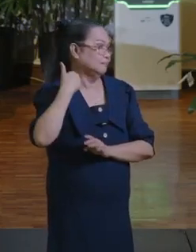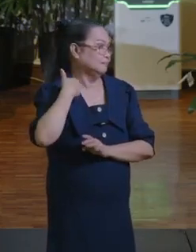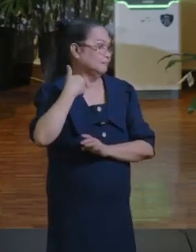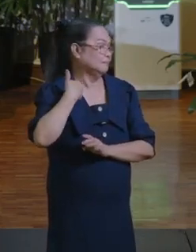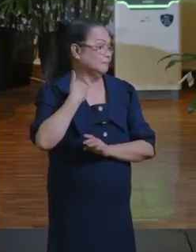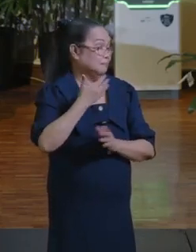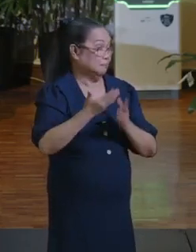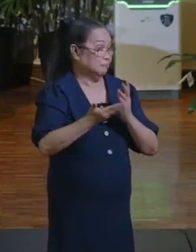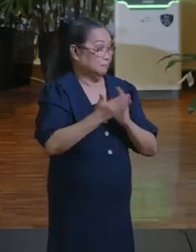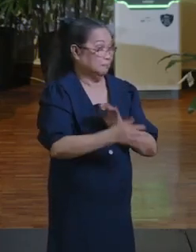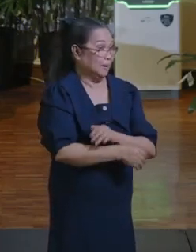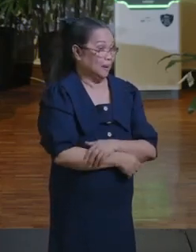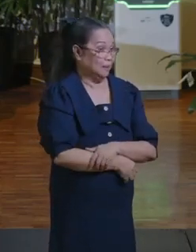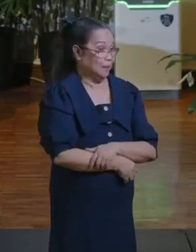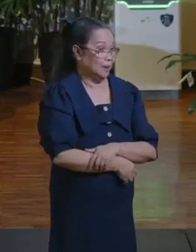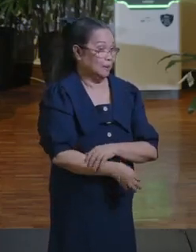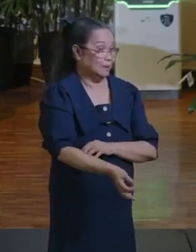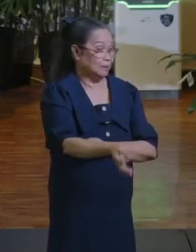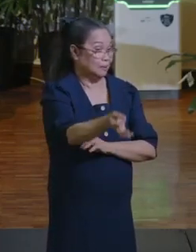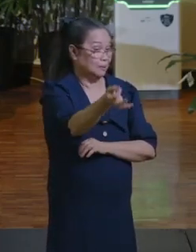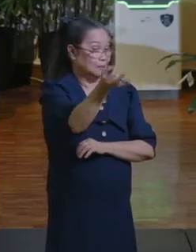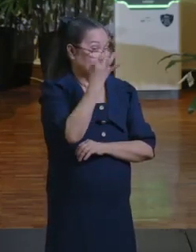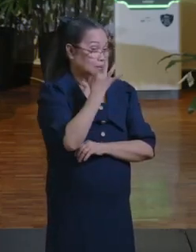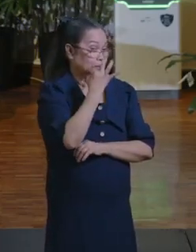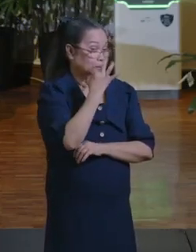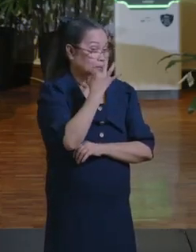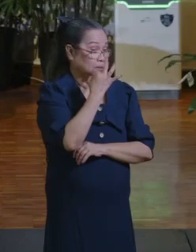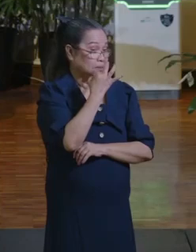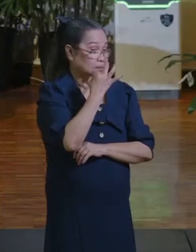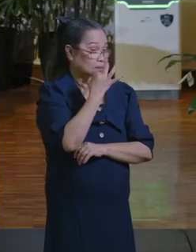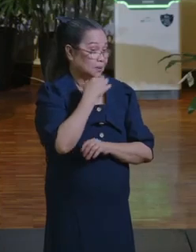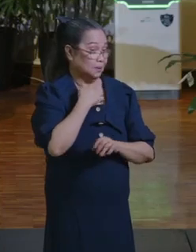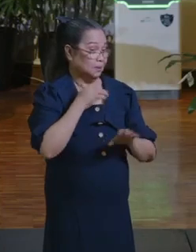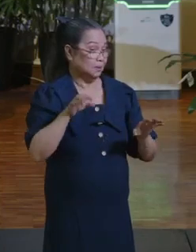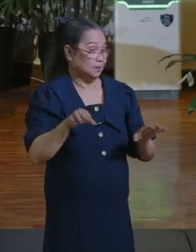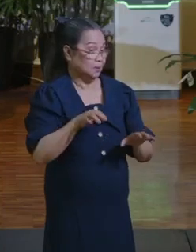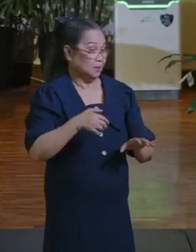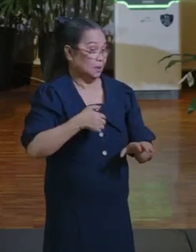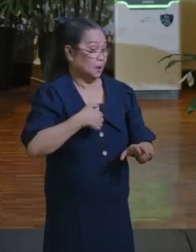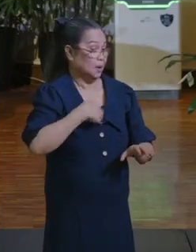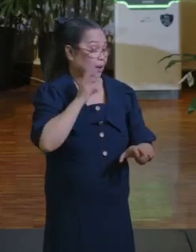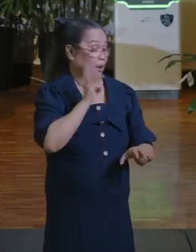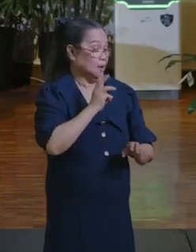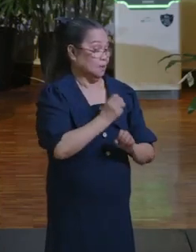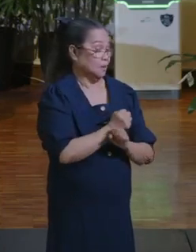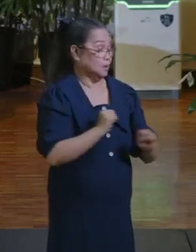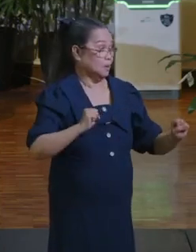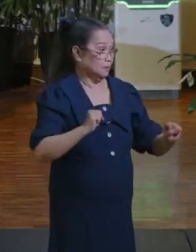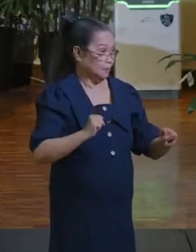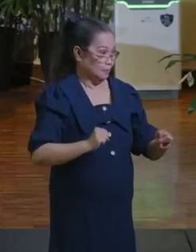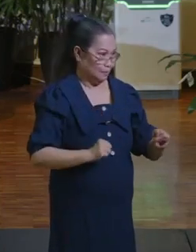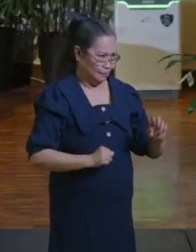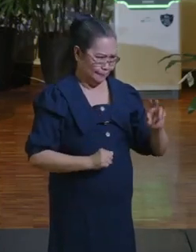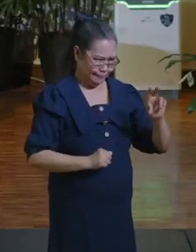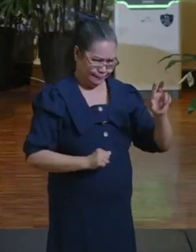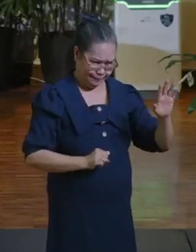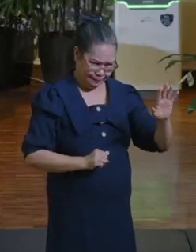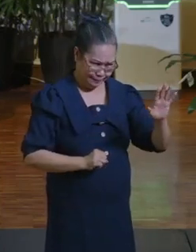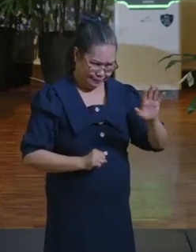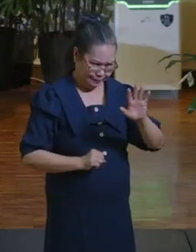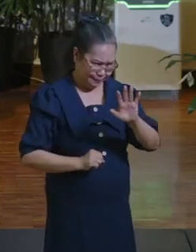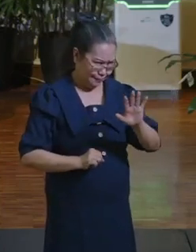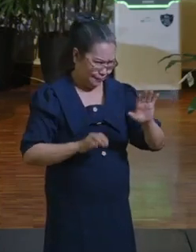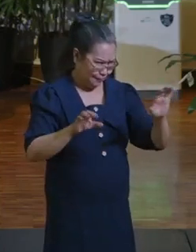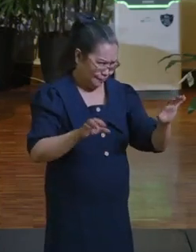O baka namang pilit ninyong ginagawa ng paraan ng inyong sariling mabubuting gawa